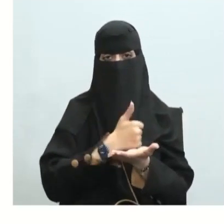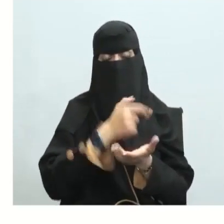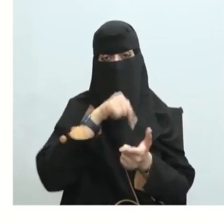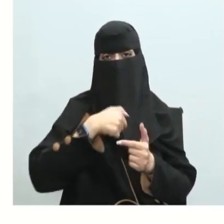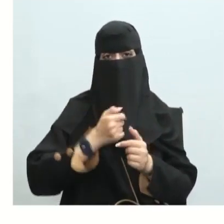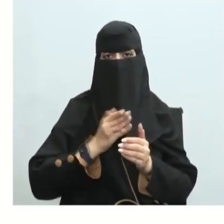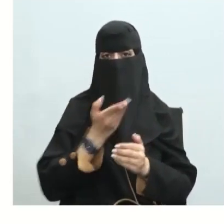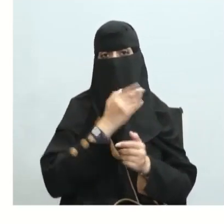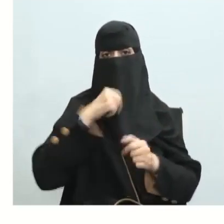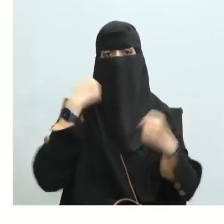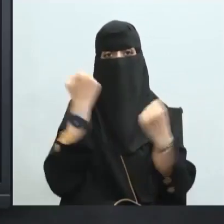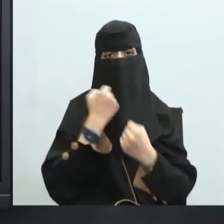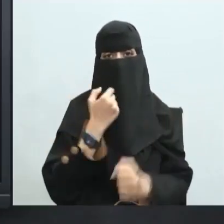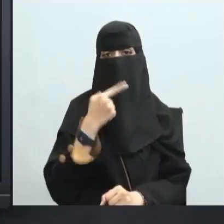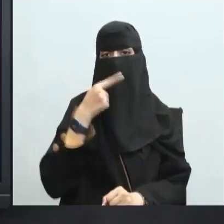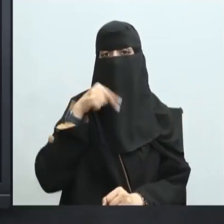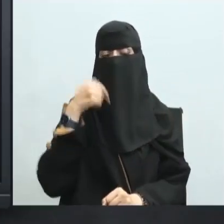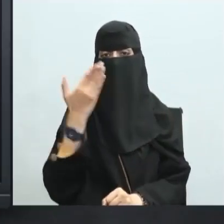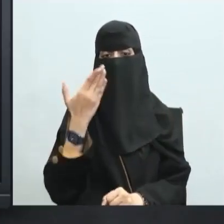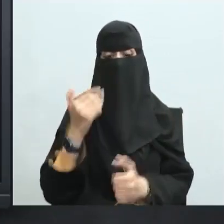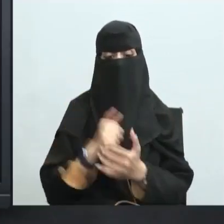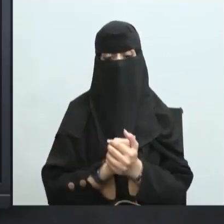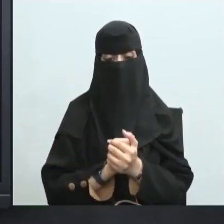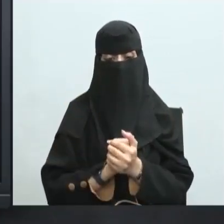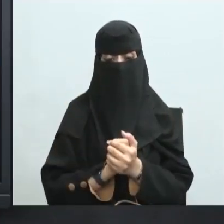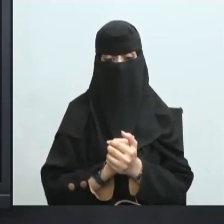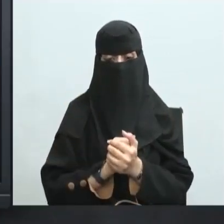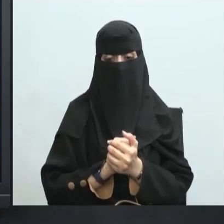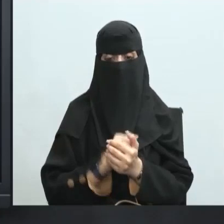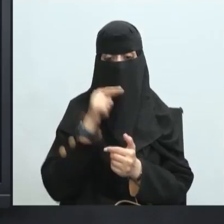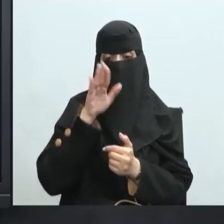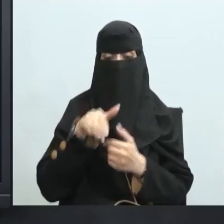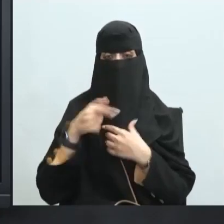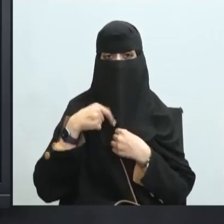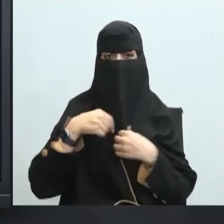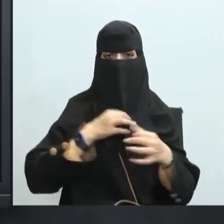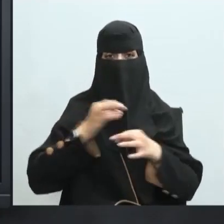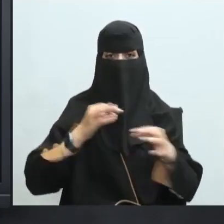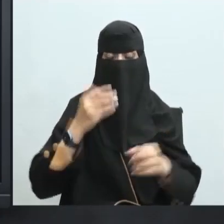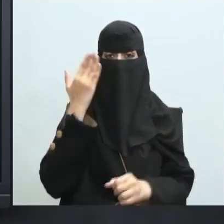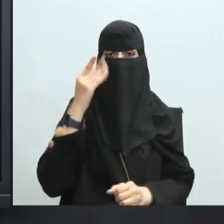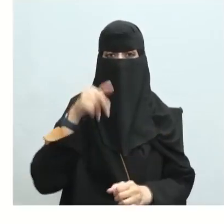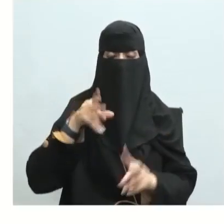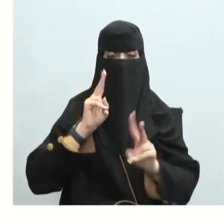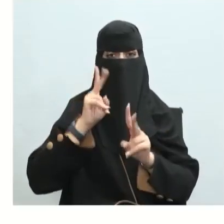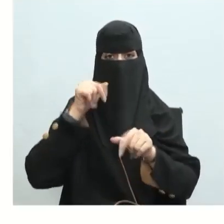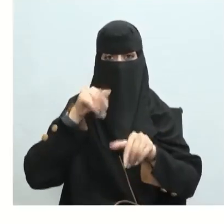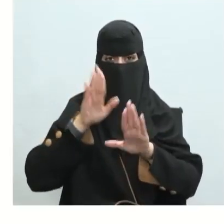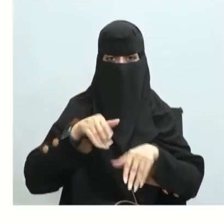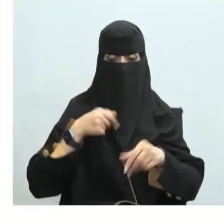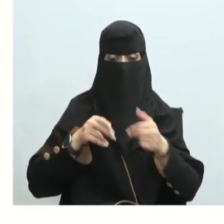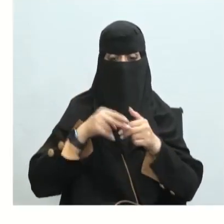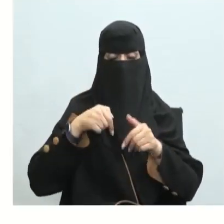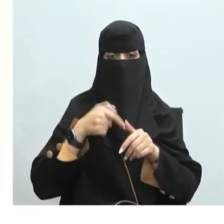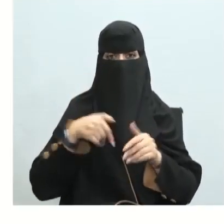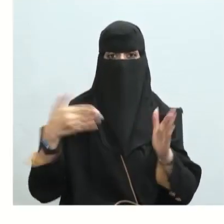تدرب على الالقاء هذه هي اهم خطوات الكتابه هنا خطط لخطبه محفليه لاحدى مناسبات اختتام نشاط